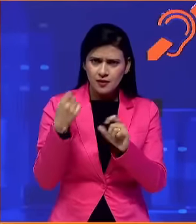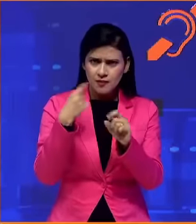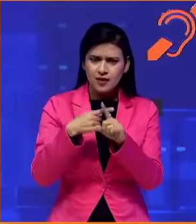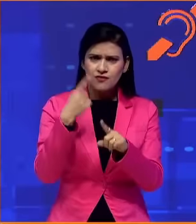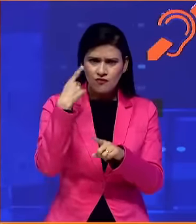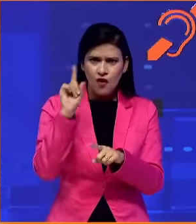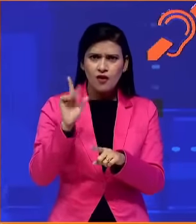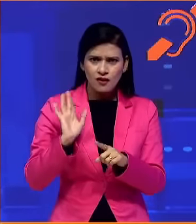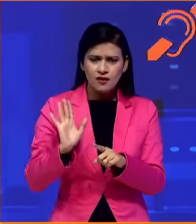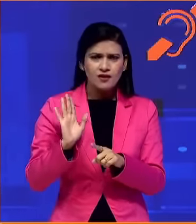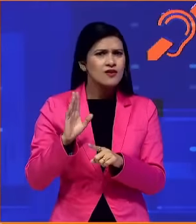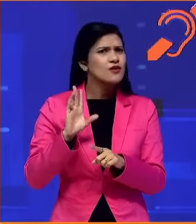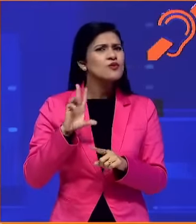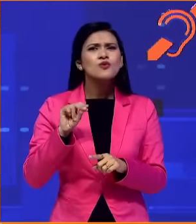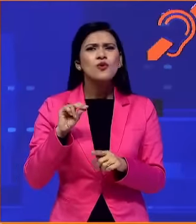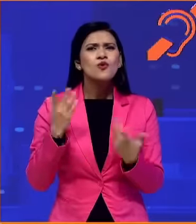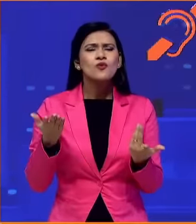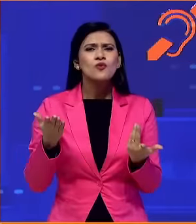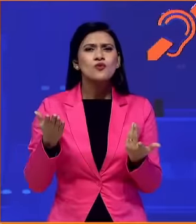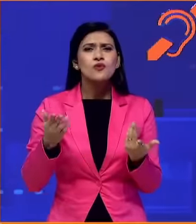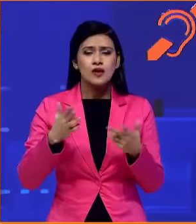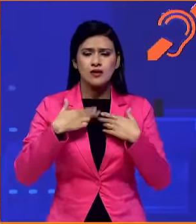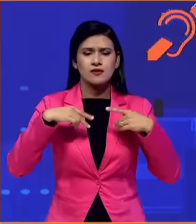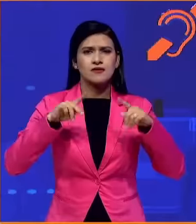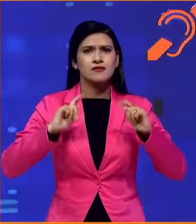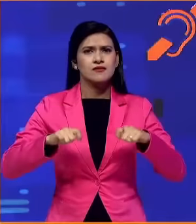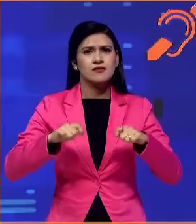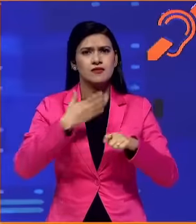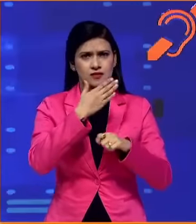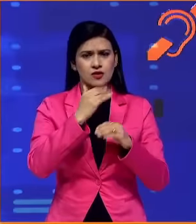माध्यमसे सभीकेसंतोषजनकविचारसुननेकेबादयहनिर्णयलियागया।